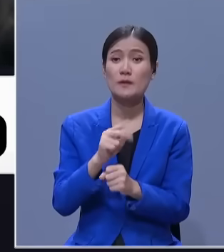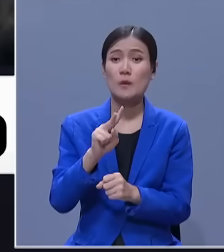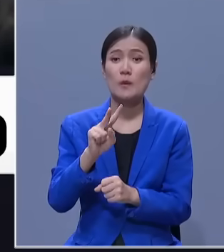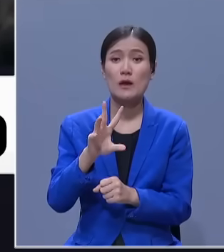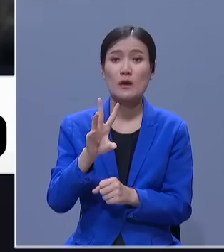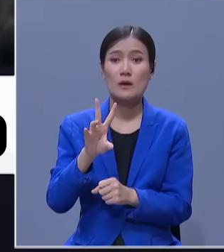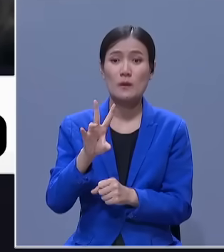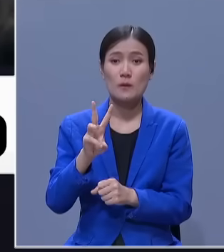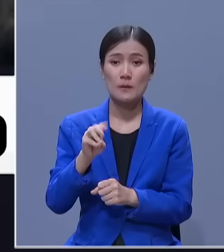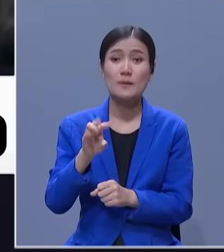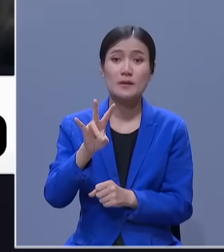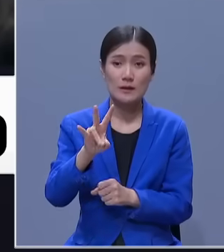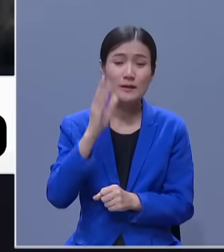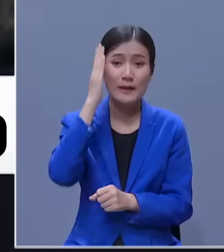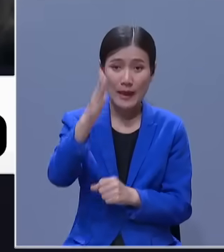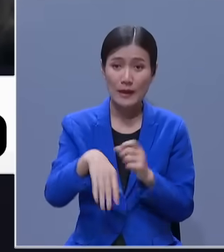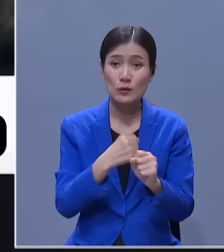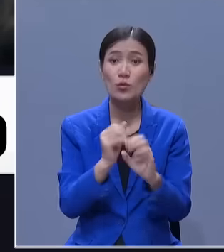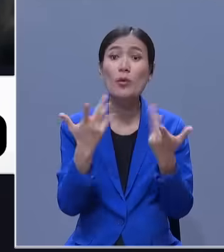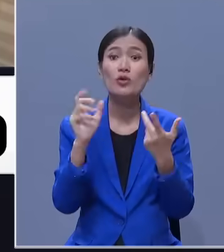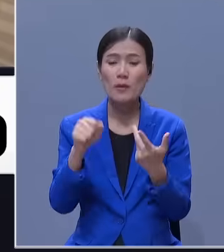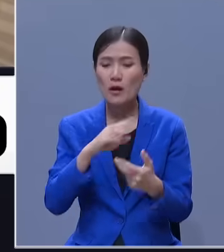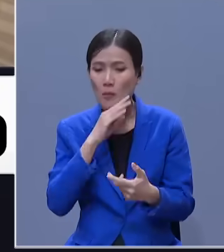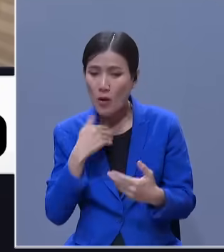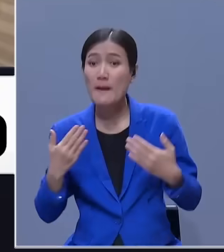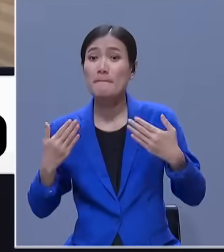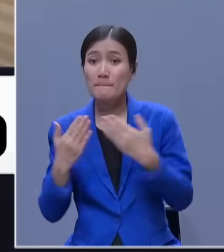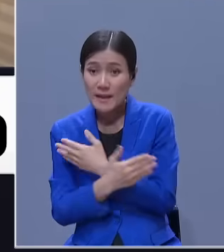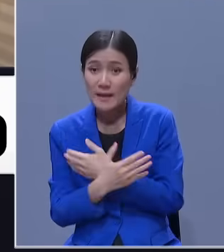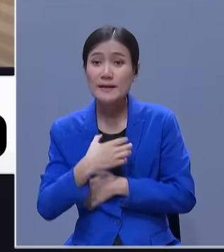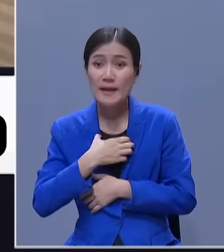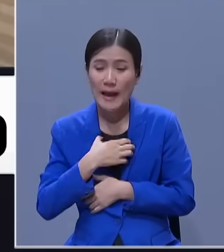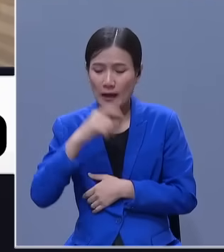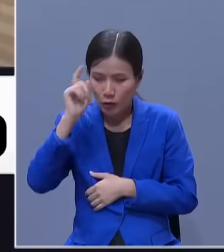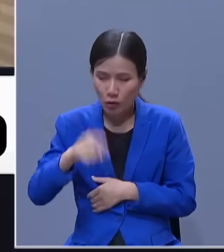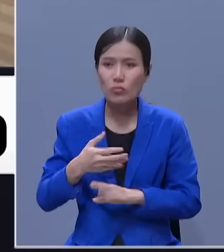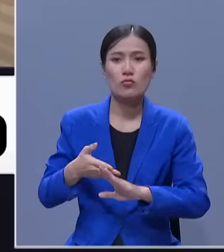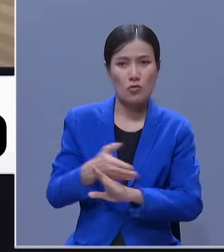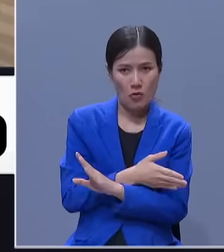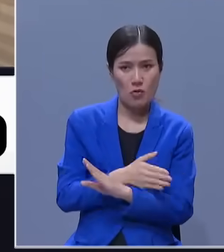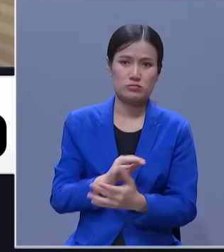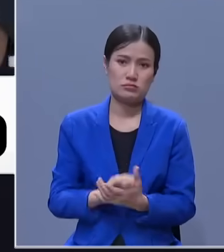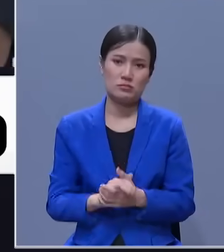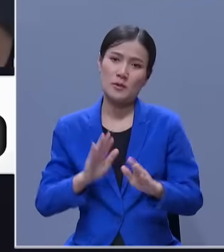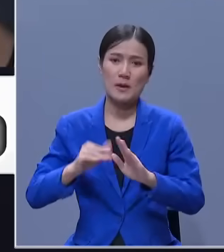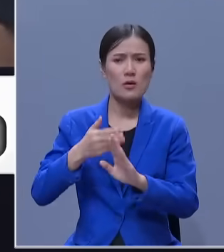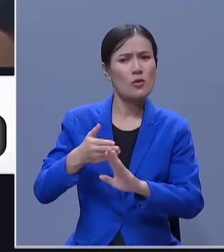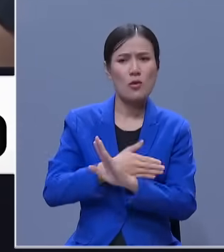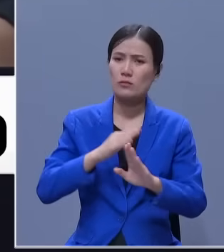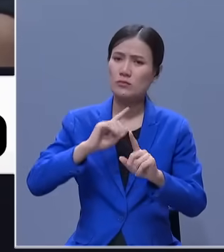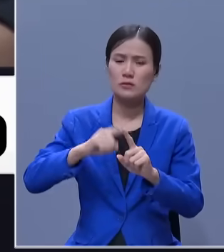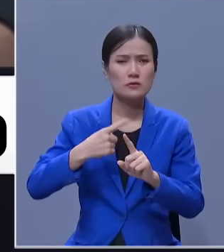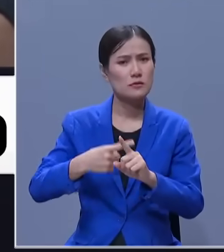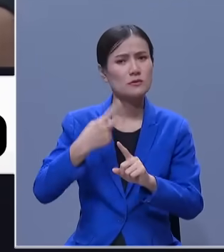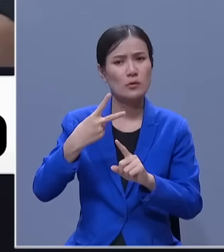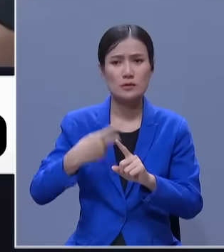การเปลี่ยนแปลงอะไรเนี่ยมันต้องเกิดก่อนและต้องถอยหลังจาก11พฤษภาอย่างน้อย 2-3 เดือนใน